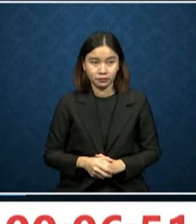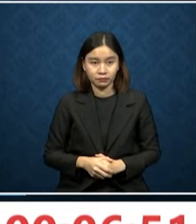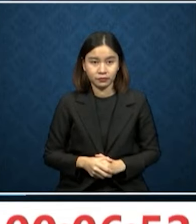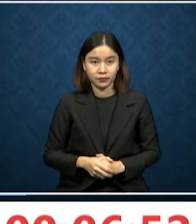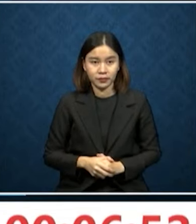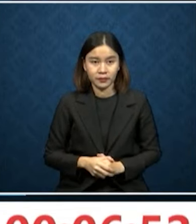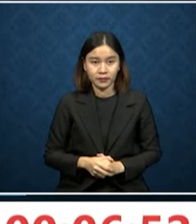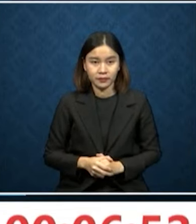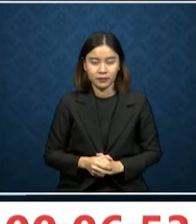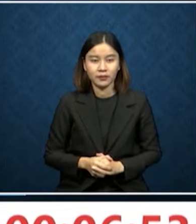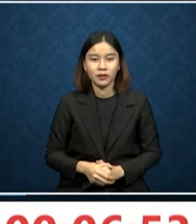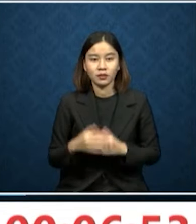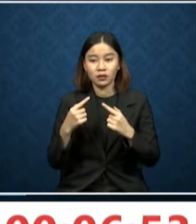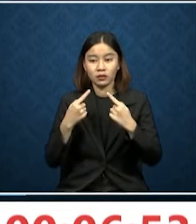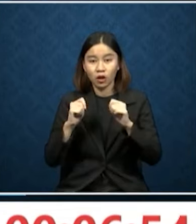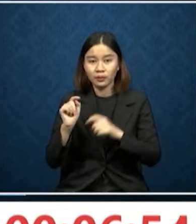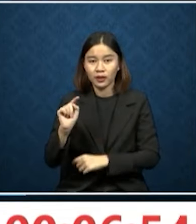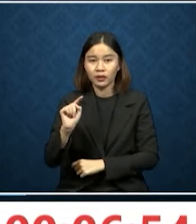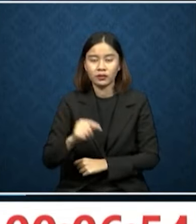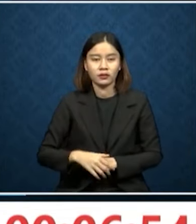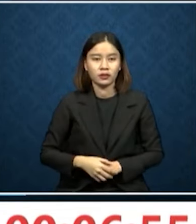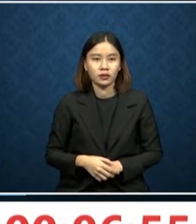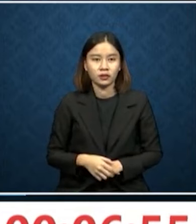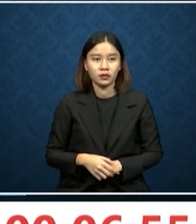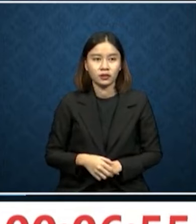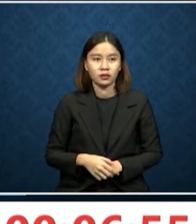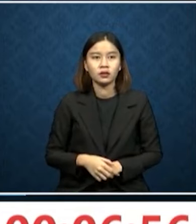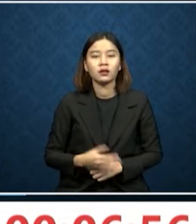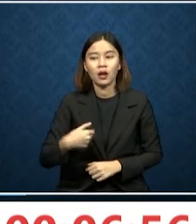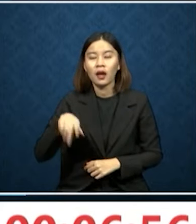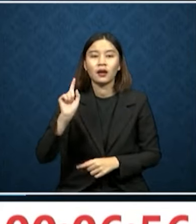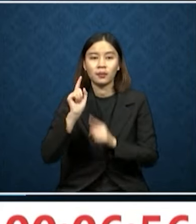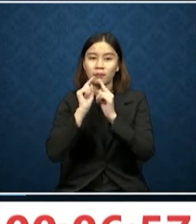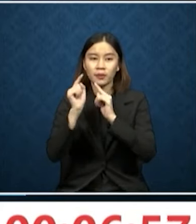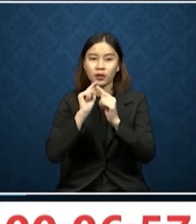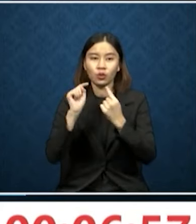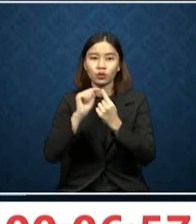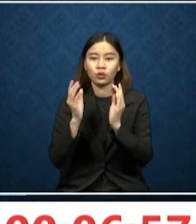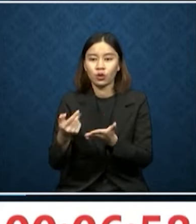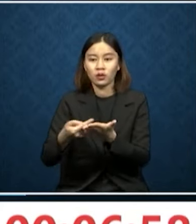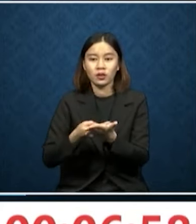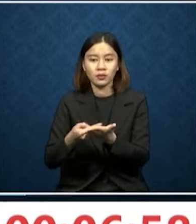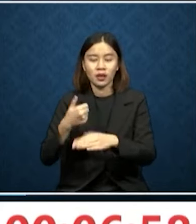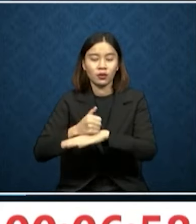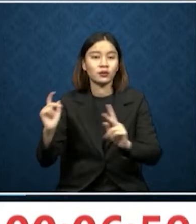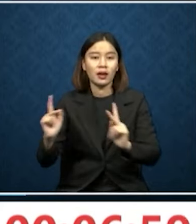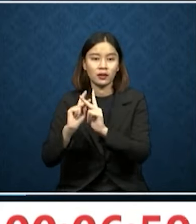ไหมครับว่าคำตอบที่ได้คือให้ไปเคลียร์กับที่ปรึกษารัฐมน